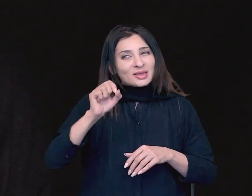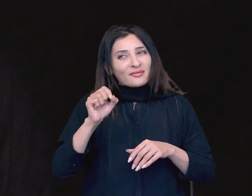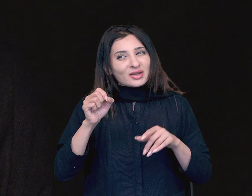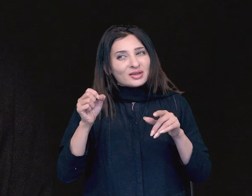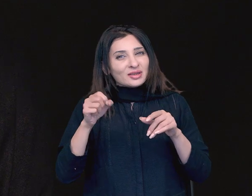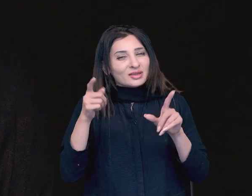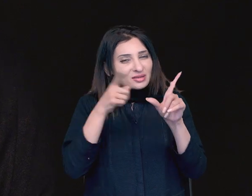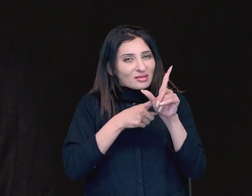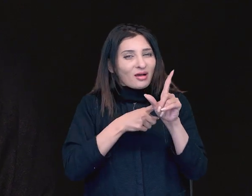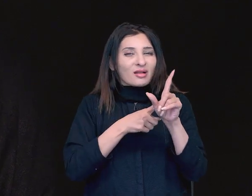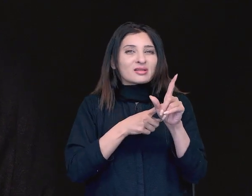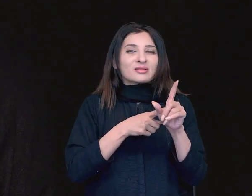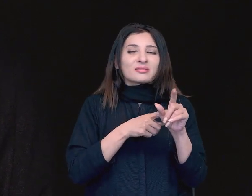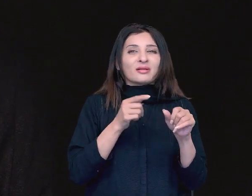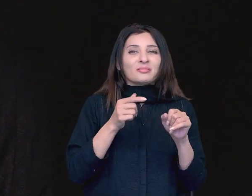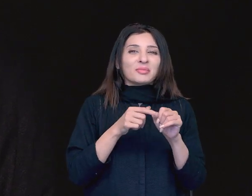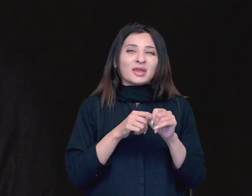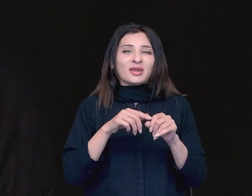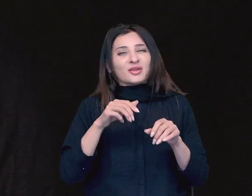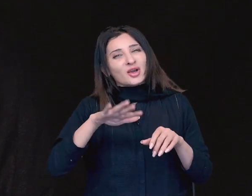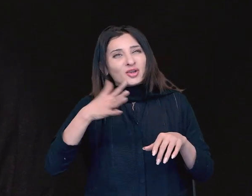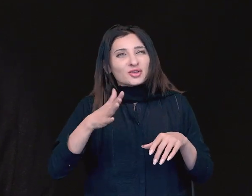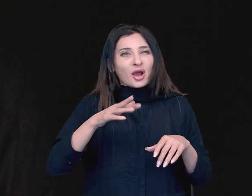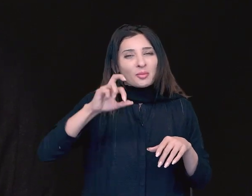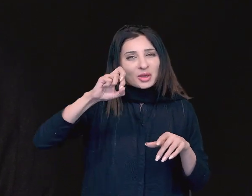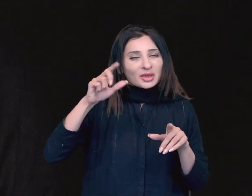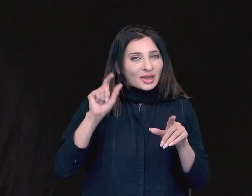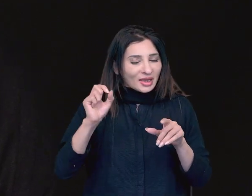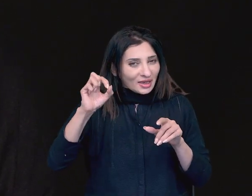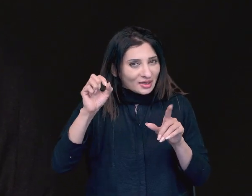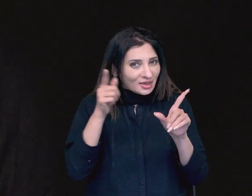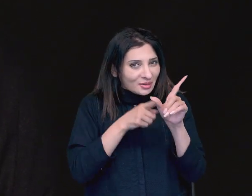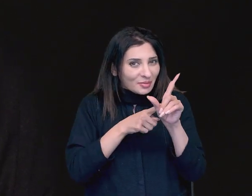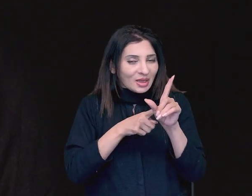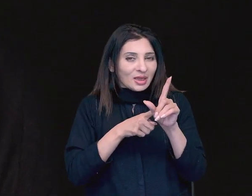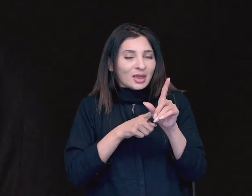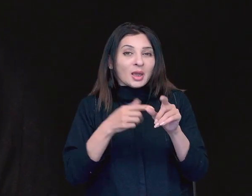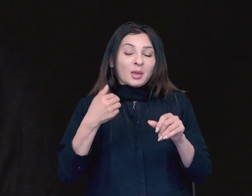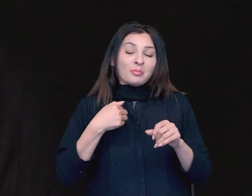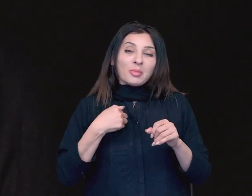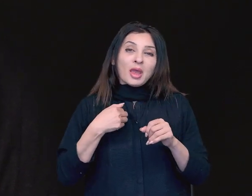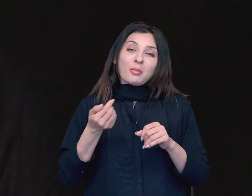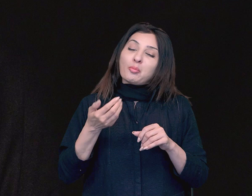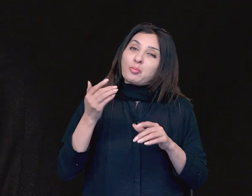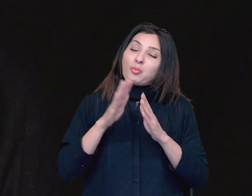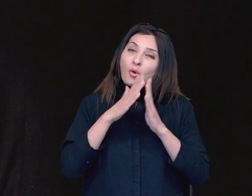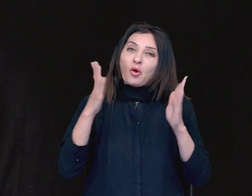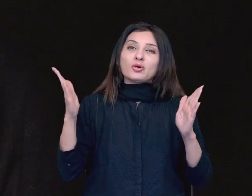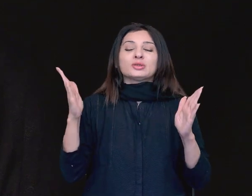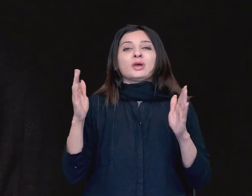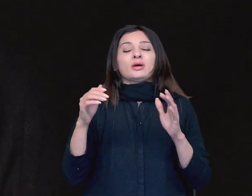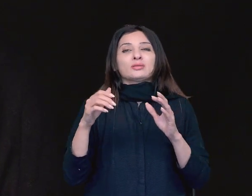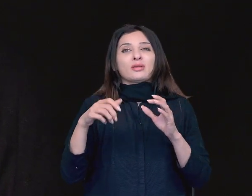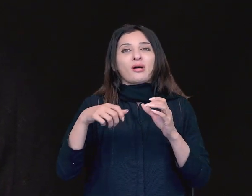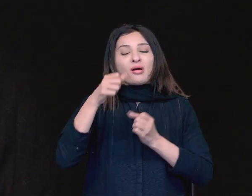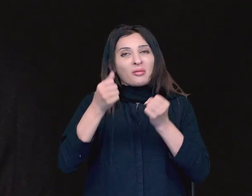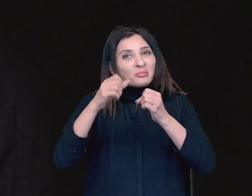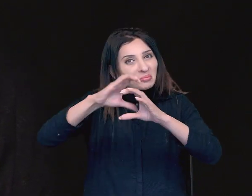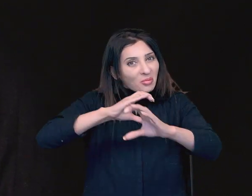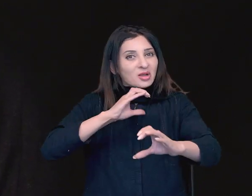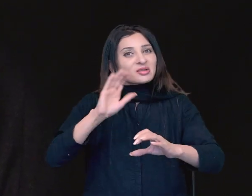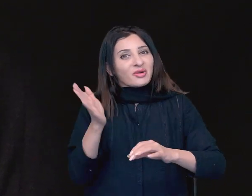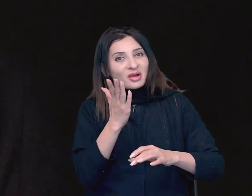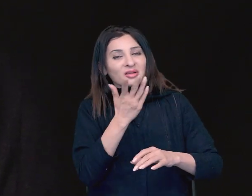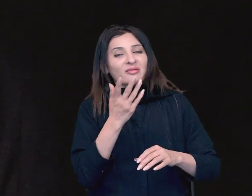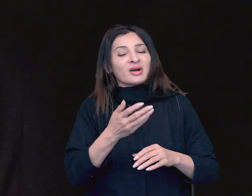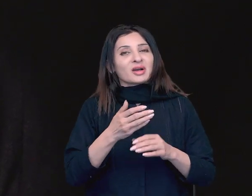چلائی ہو، یا بس پہ نہ گئی ہوں، یا میں پیدل نہ چلی ہوں۔ آج آپ کو کہیں پہ عورتیں نظر نہیں آتی، کاروں میں ہیں، شاید بسوں میں ہیں،